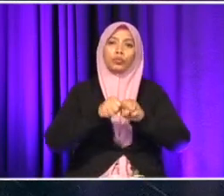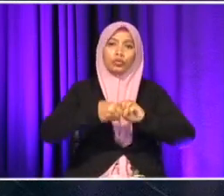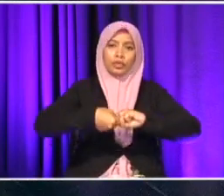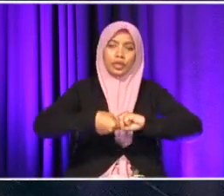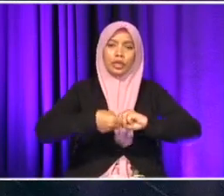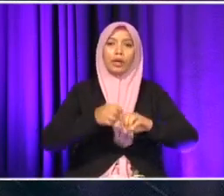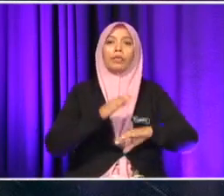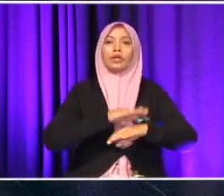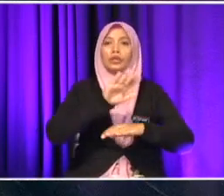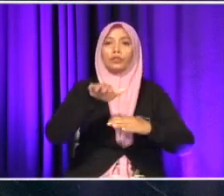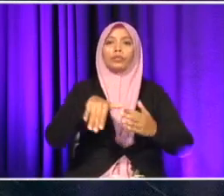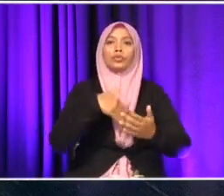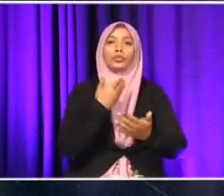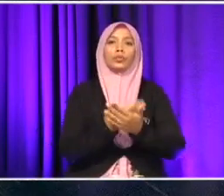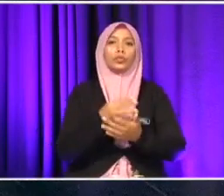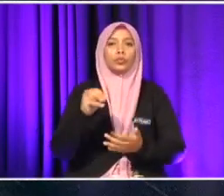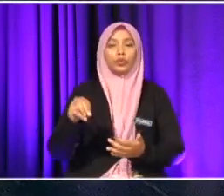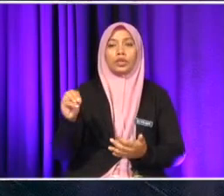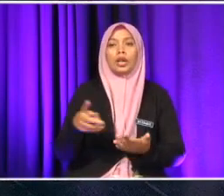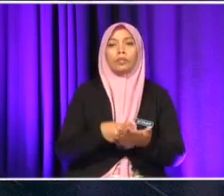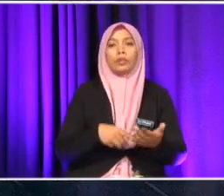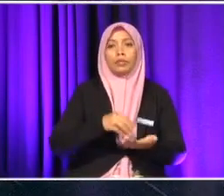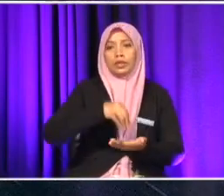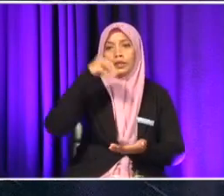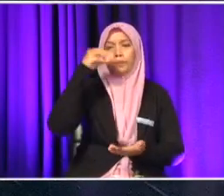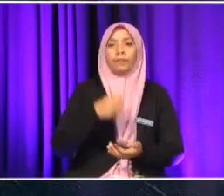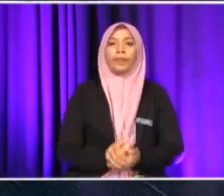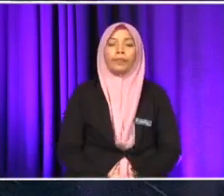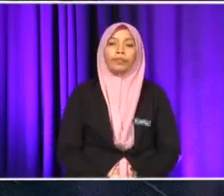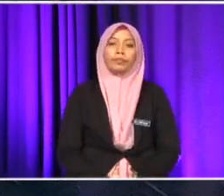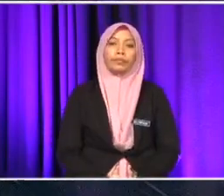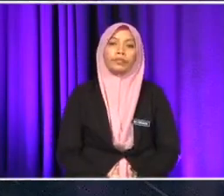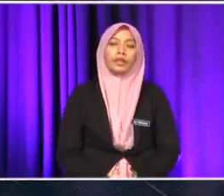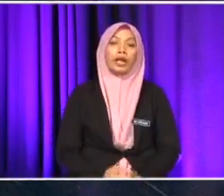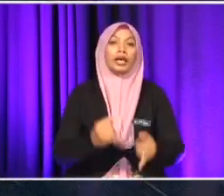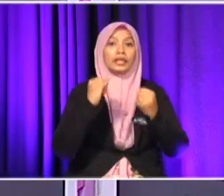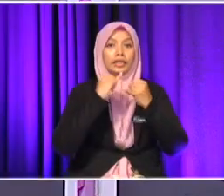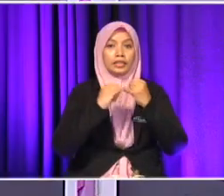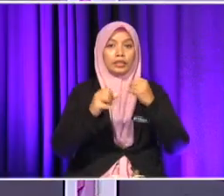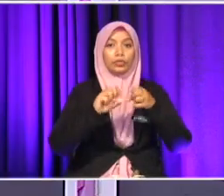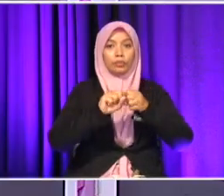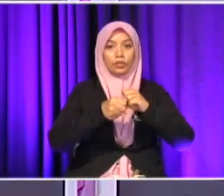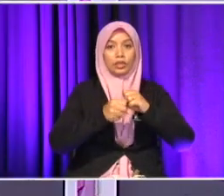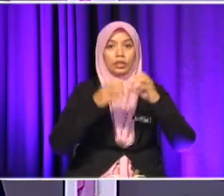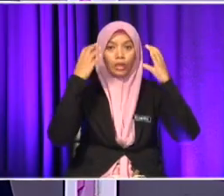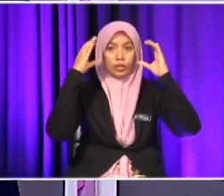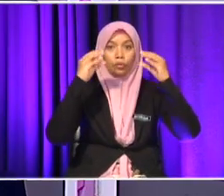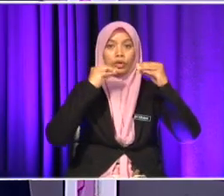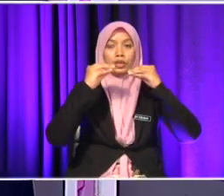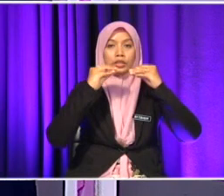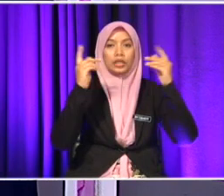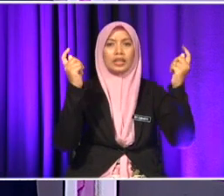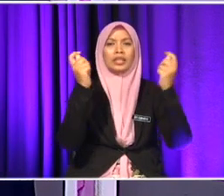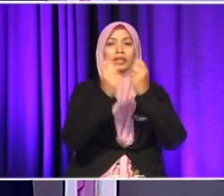kan mengenai apa yang kita belajar untuk kali ini Oke jadi yang akhirnya rumusan yang kita belajar hari ini tentang